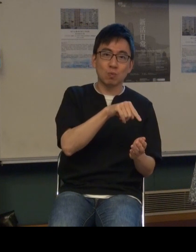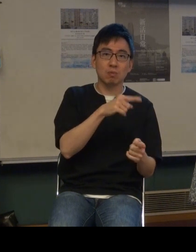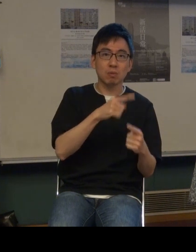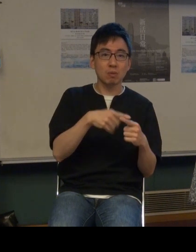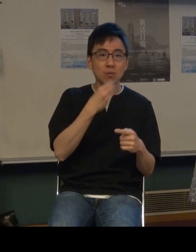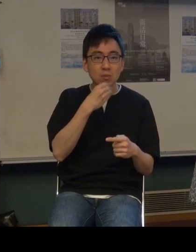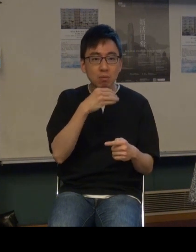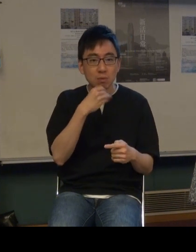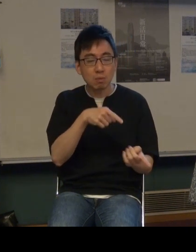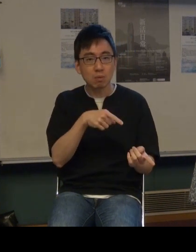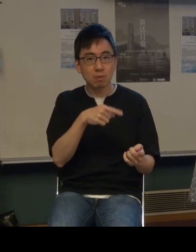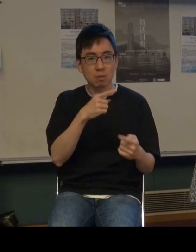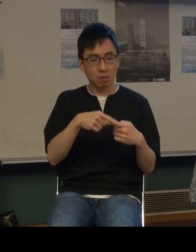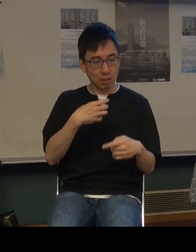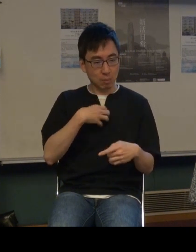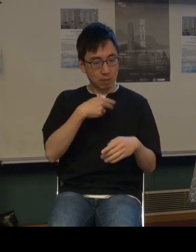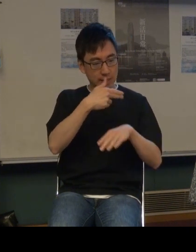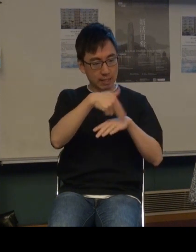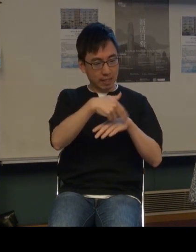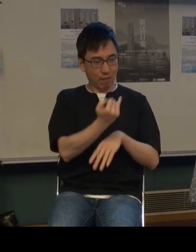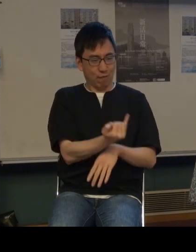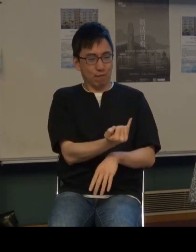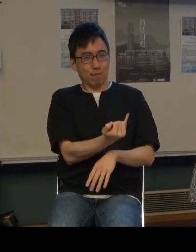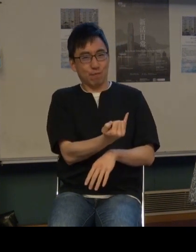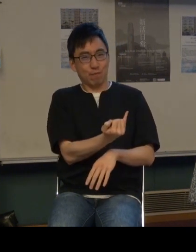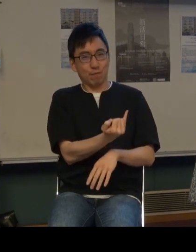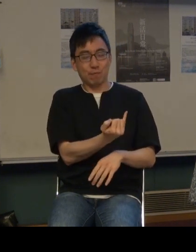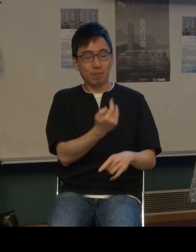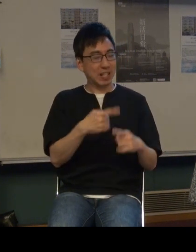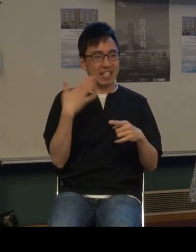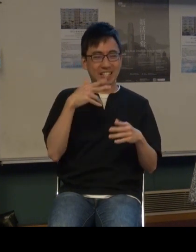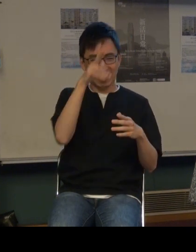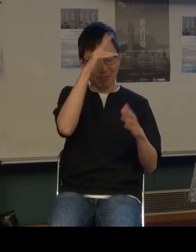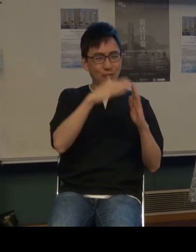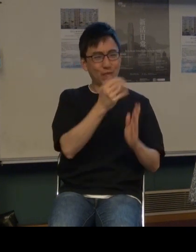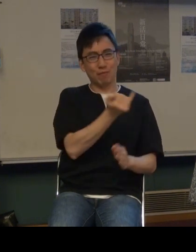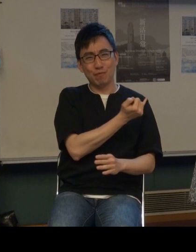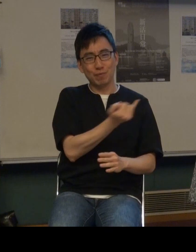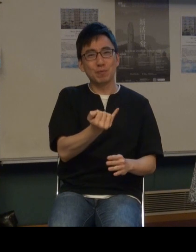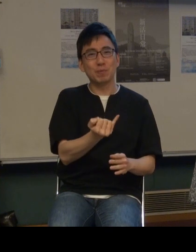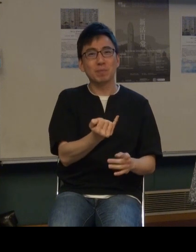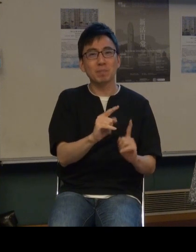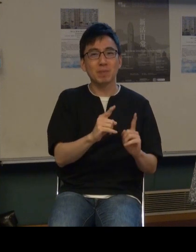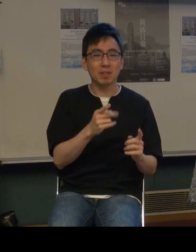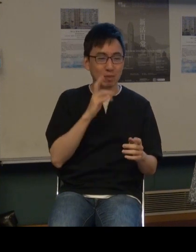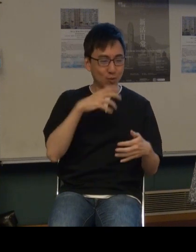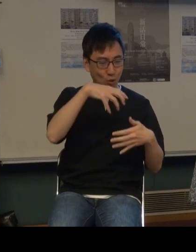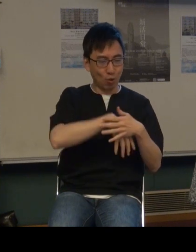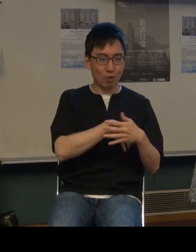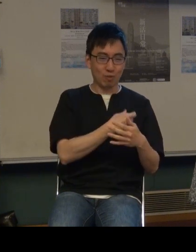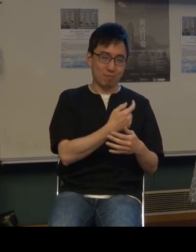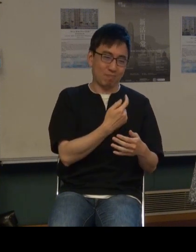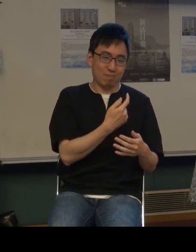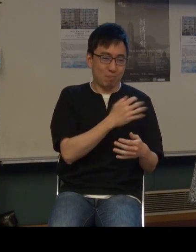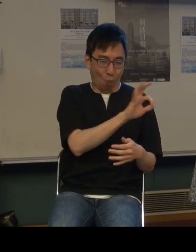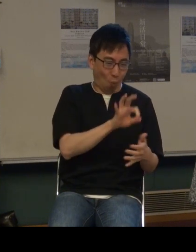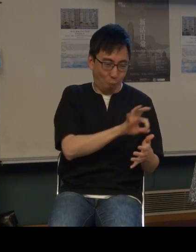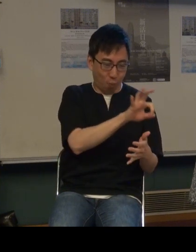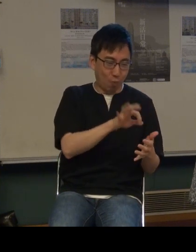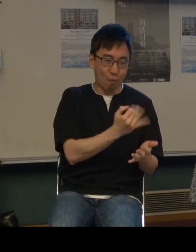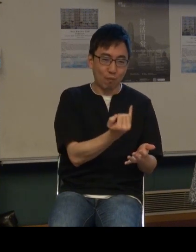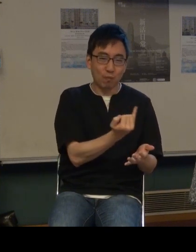哋經歷過曬字大廈嘅咧，其實都會覺得嗰個設計真係好差嘅，係坦白講嚇，即係好簡陋啊，或者咁樣